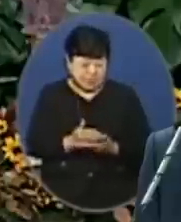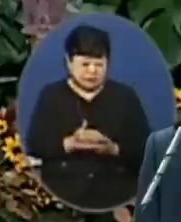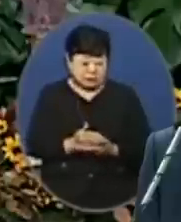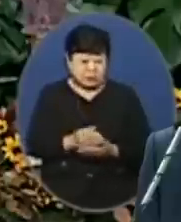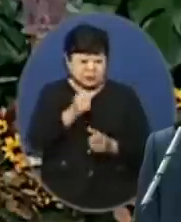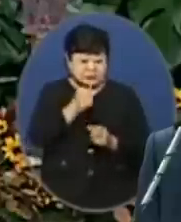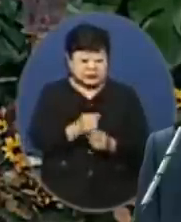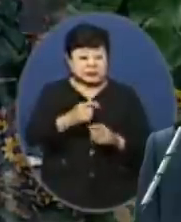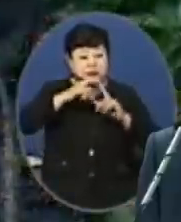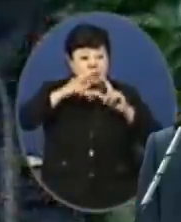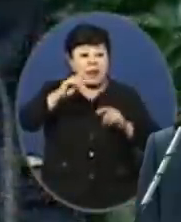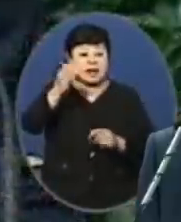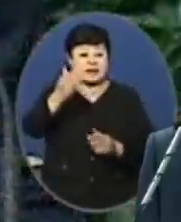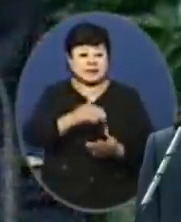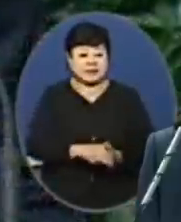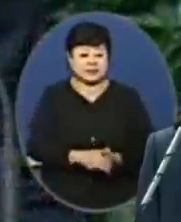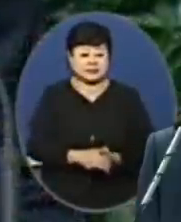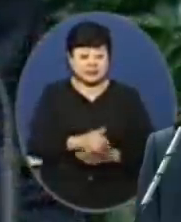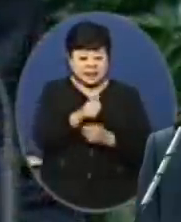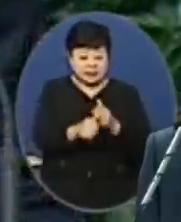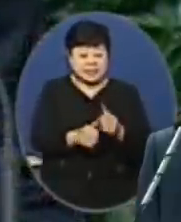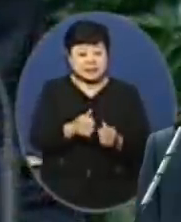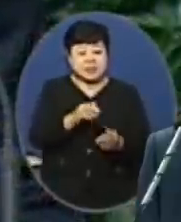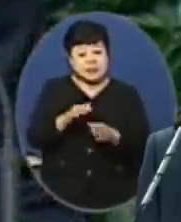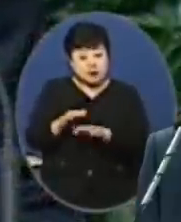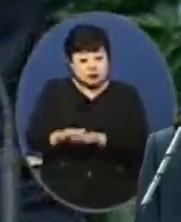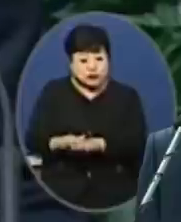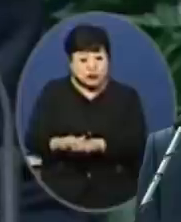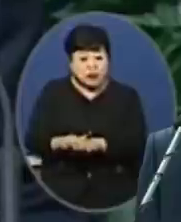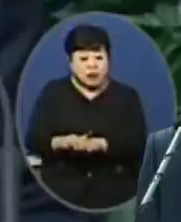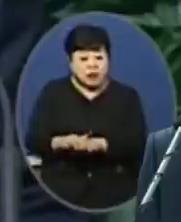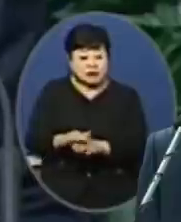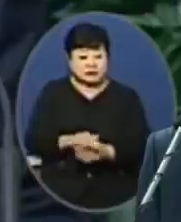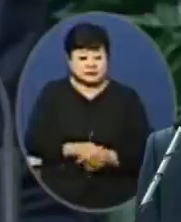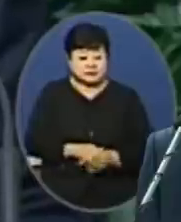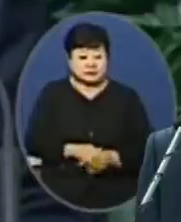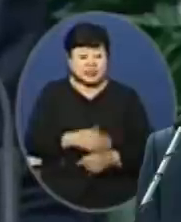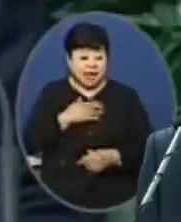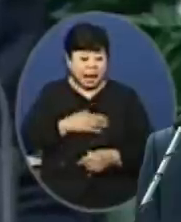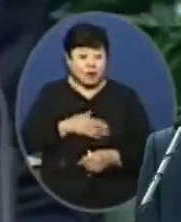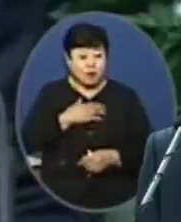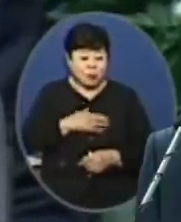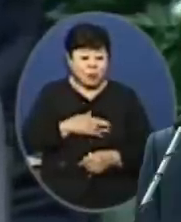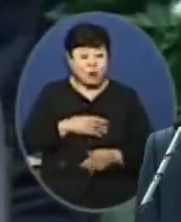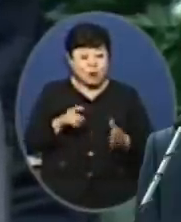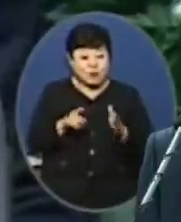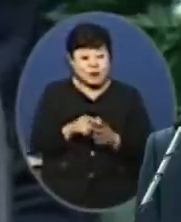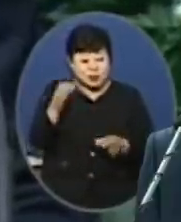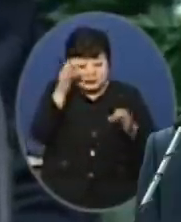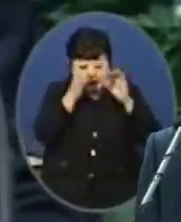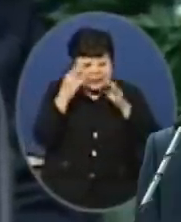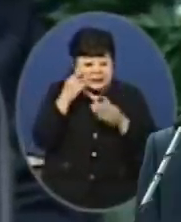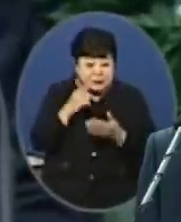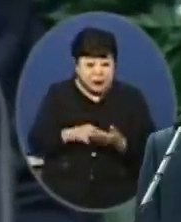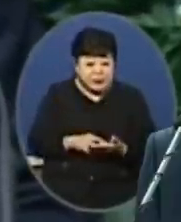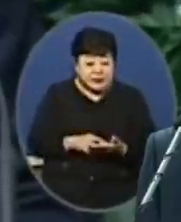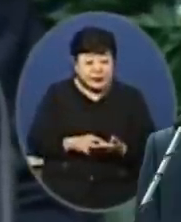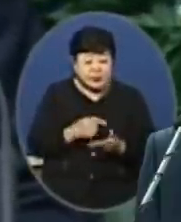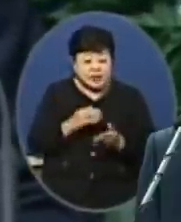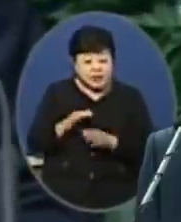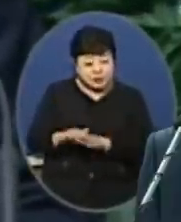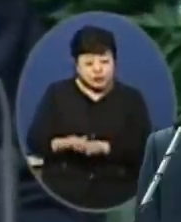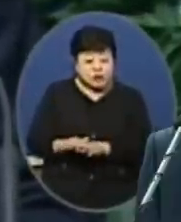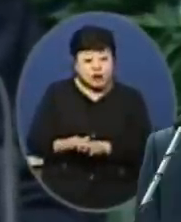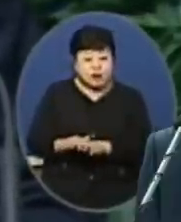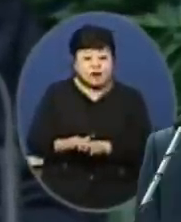해야 되는 것입니다. 하나님이 예비하신 것을 알고 믿고 찾으면 예비하는 것이